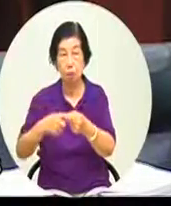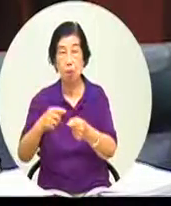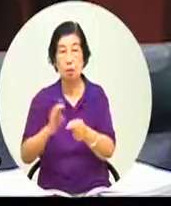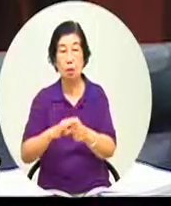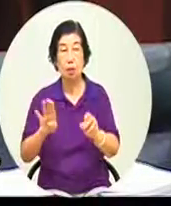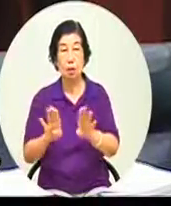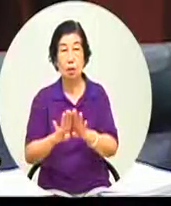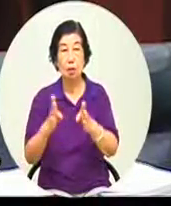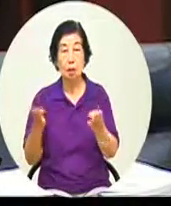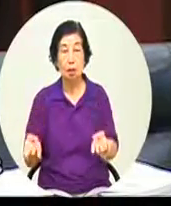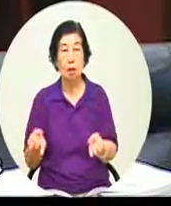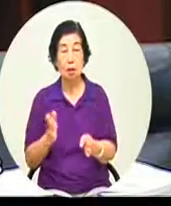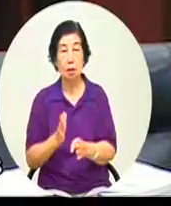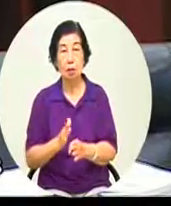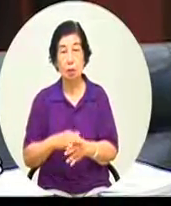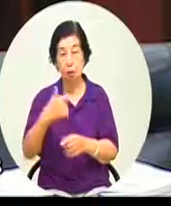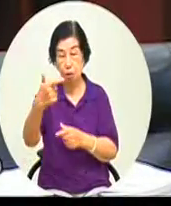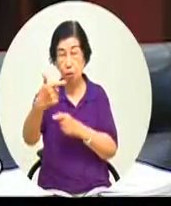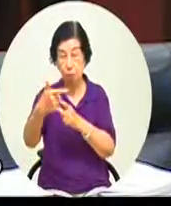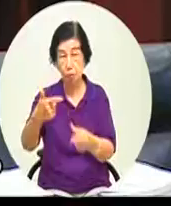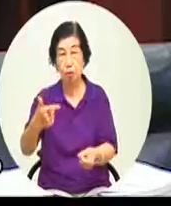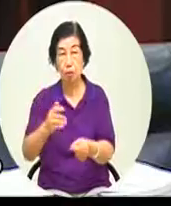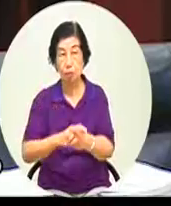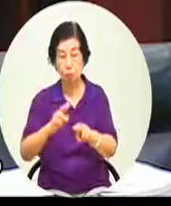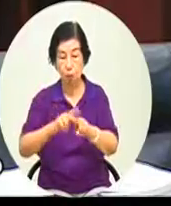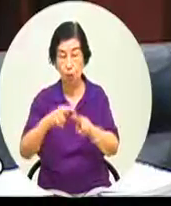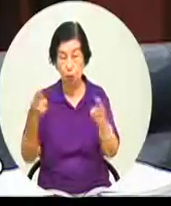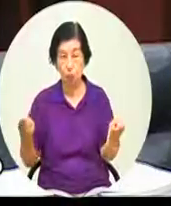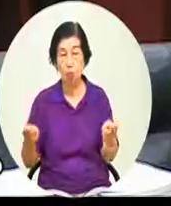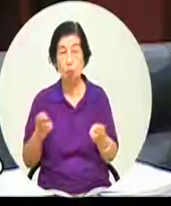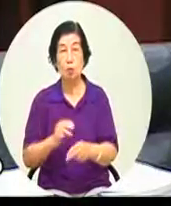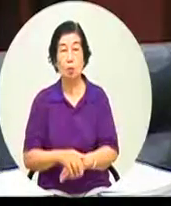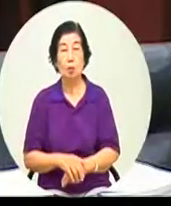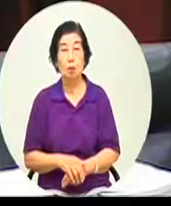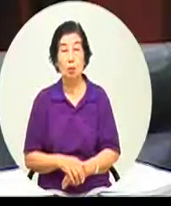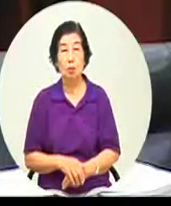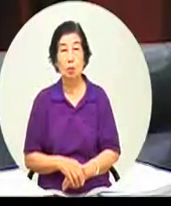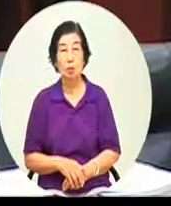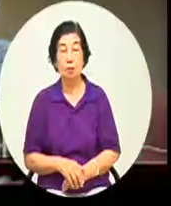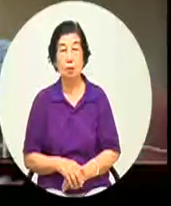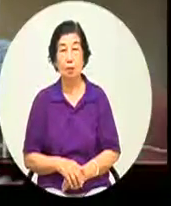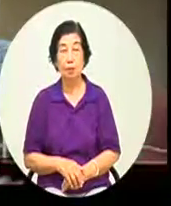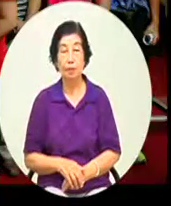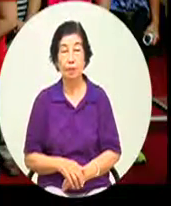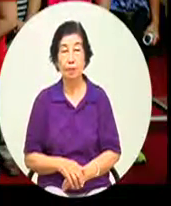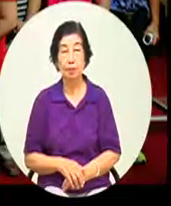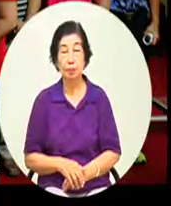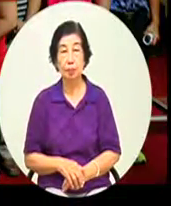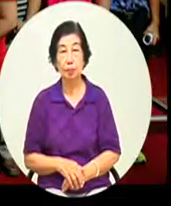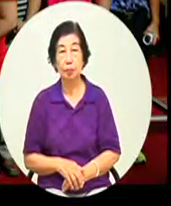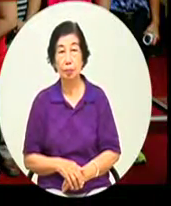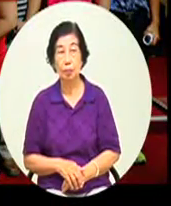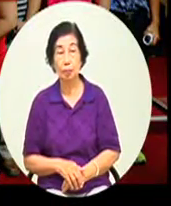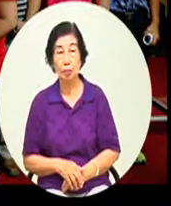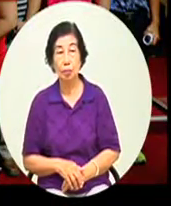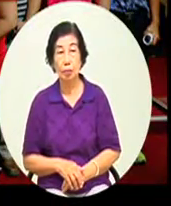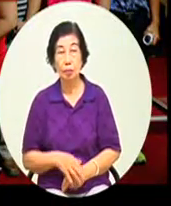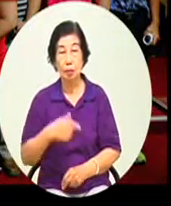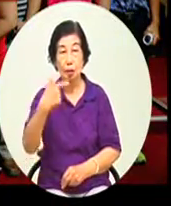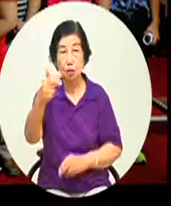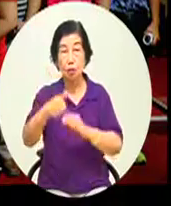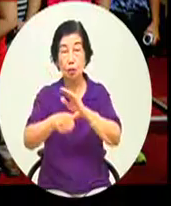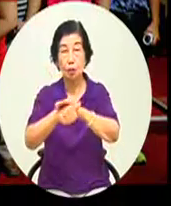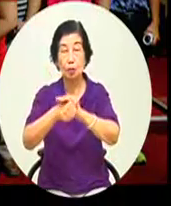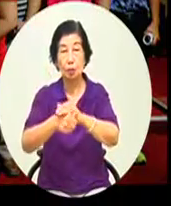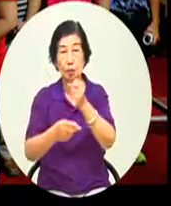年就六月就要开放了嘛吼。我只要想，这个物件吼，六股的里长